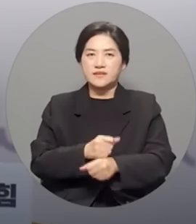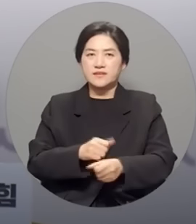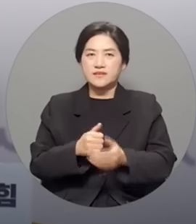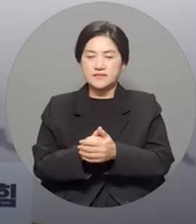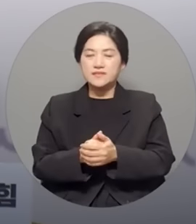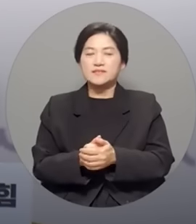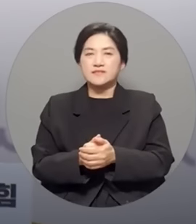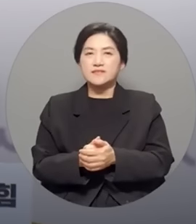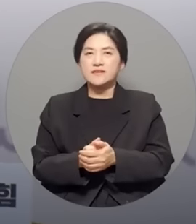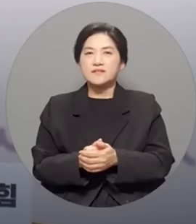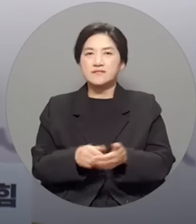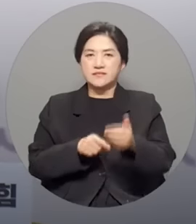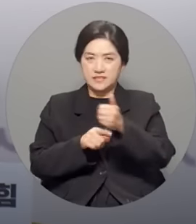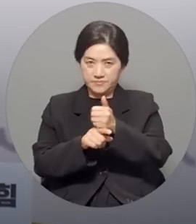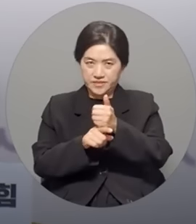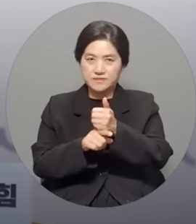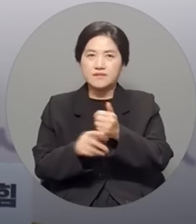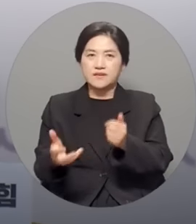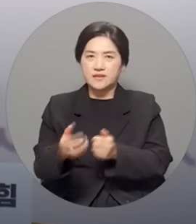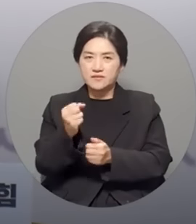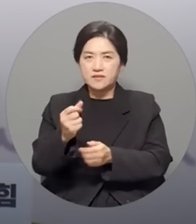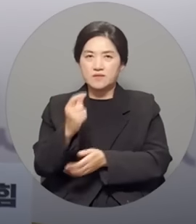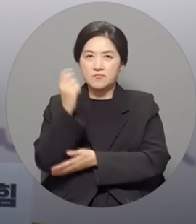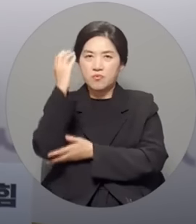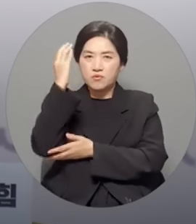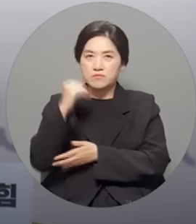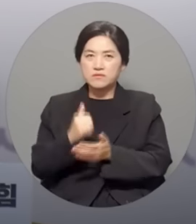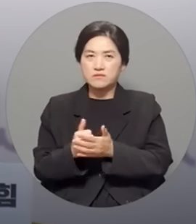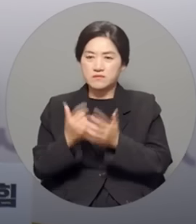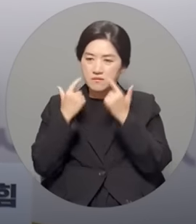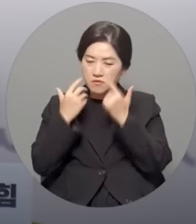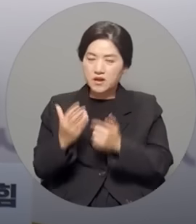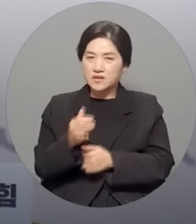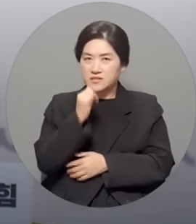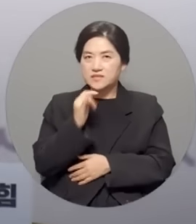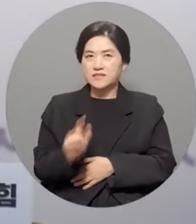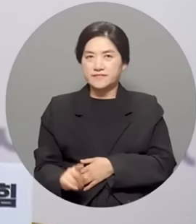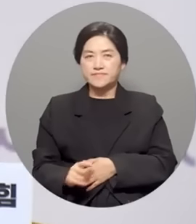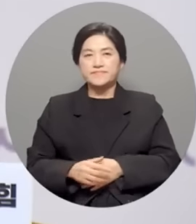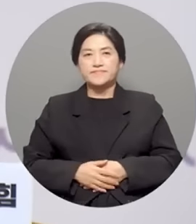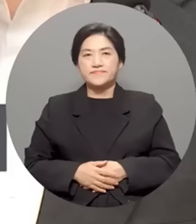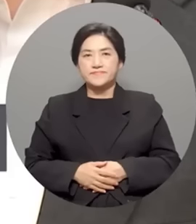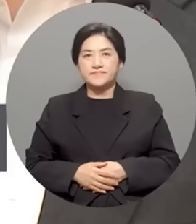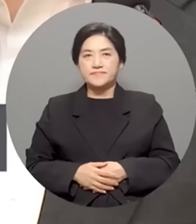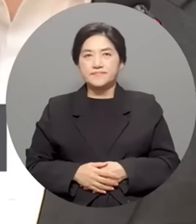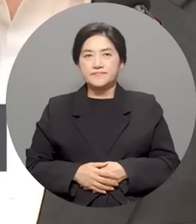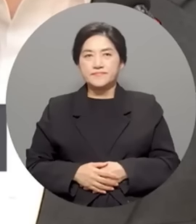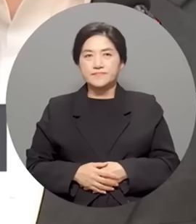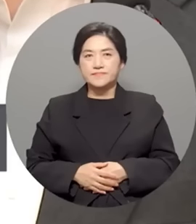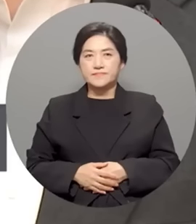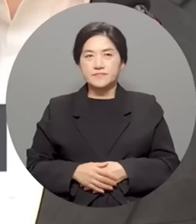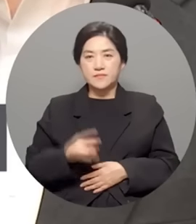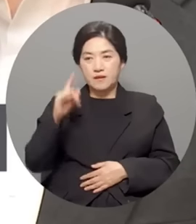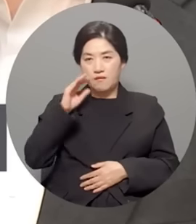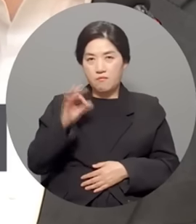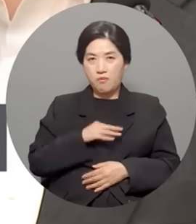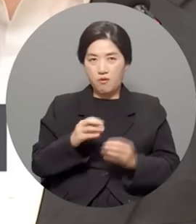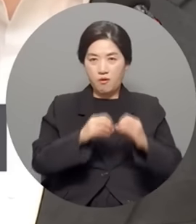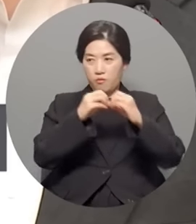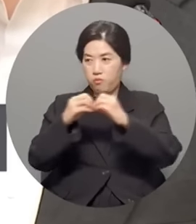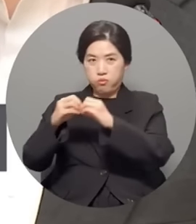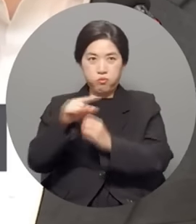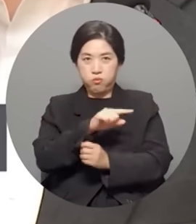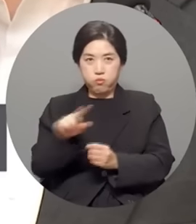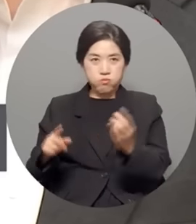대명분이 있다고 강조했던 목소리는 아직도 생생하게 남아 있습니다. 예상 밖 팽팽한 3자